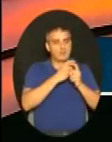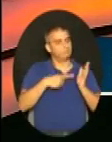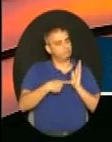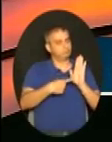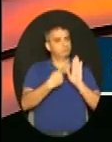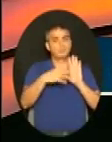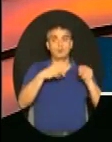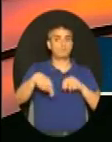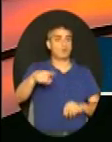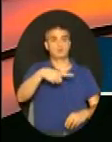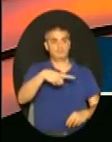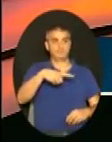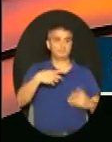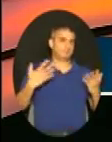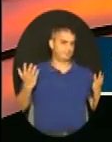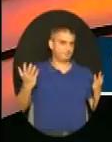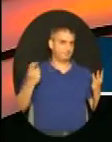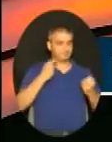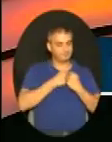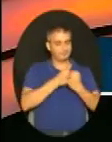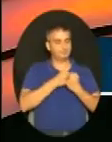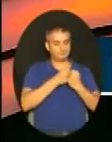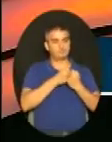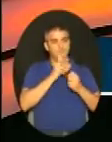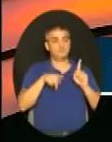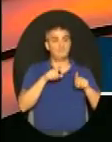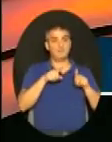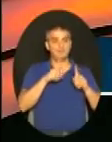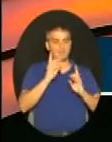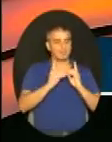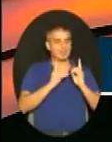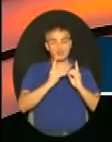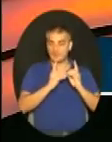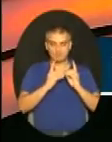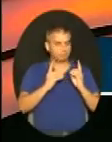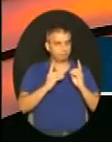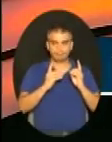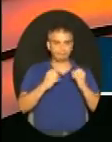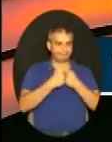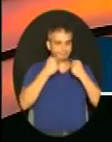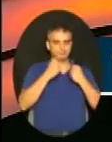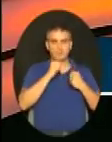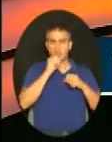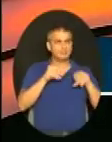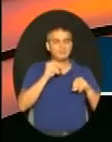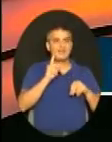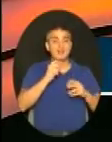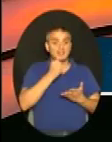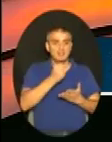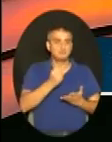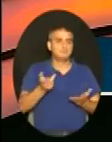לנראות בעיני הבוחרים, שהם נלחמים את המלחמה, ולפעמים הדינמיקה גורמת לזה שלא רוצים בחירות, אבל